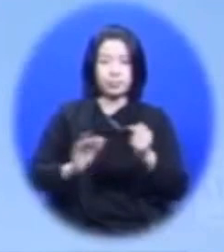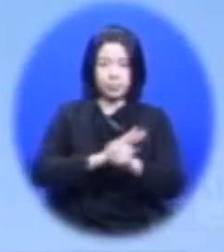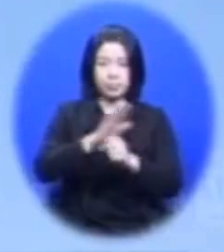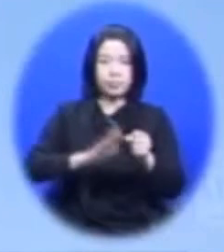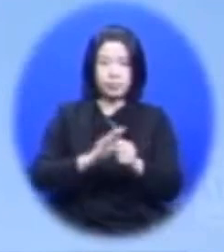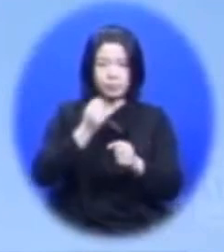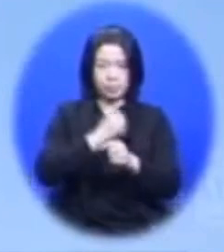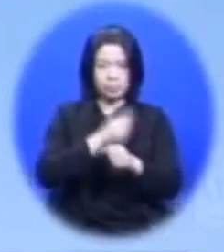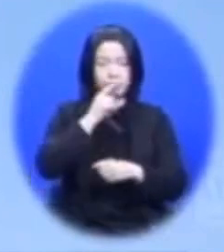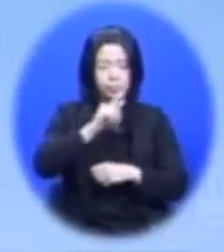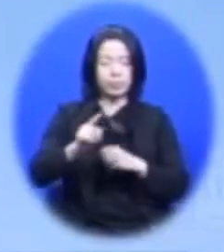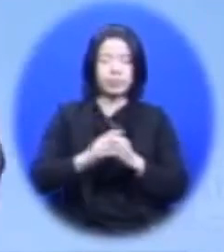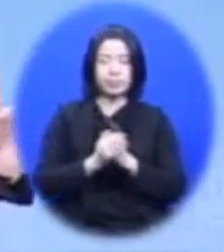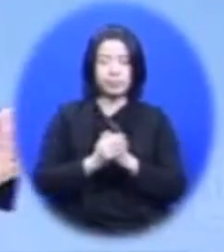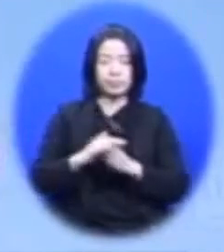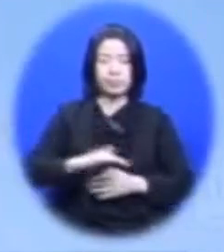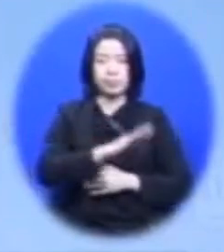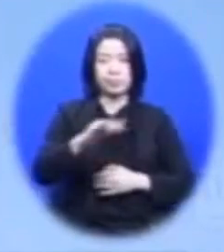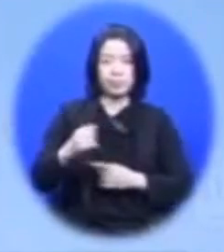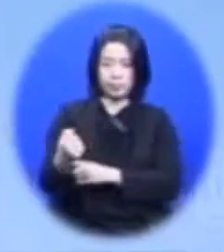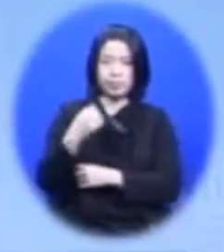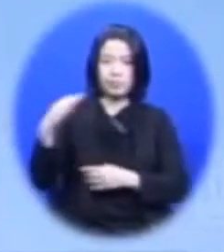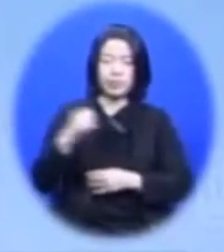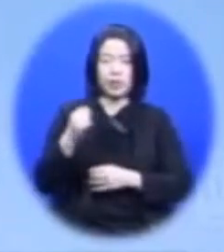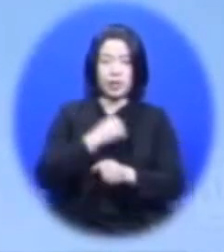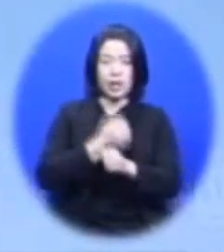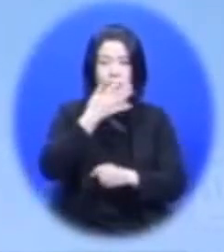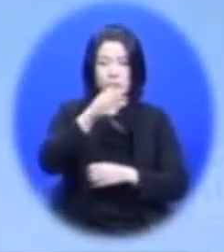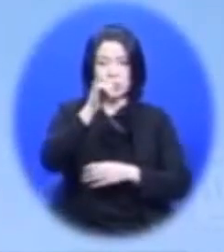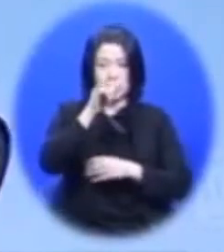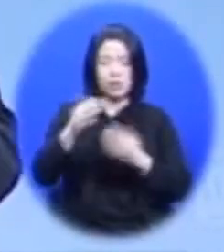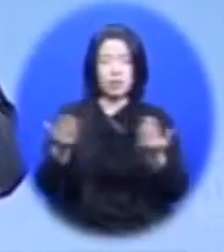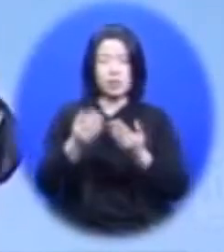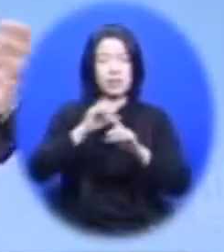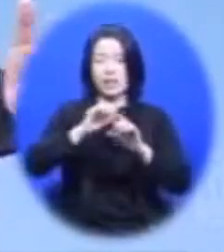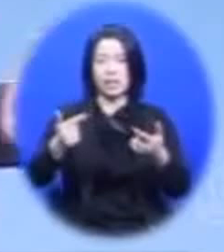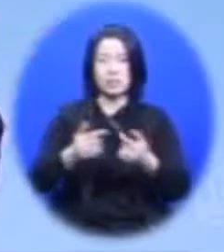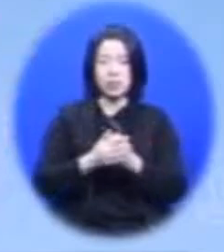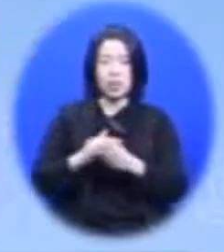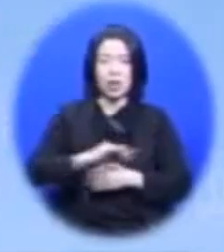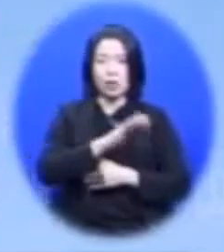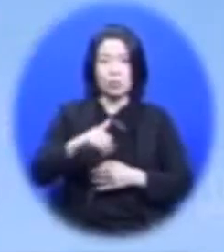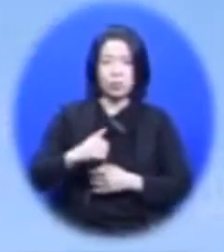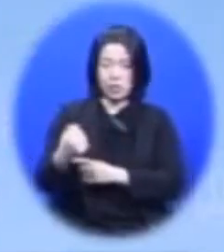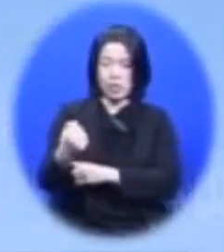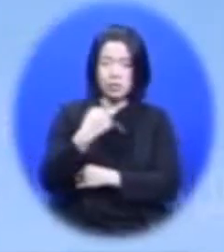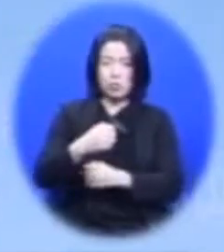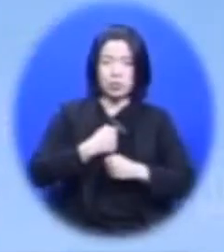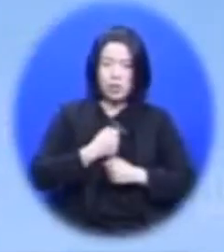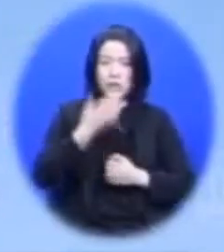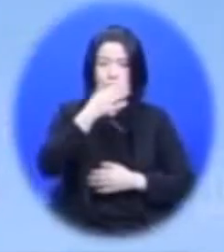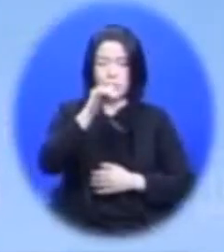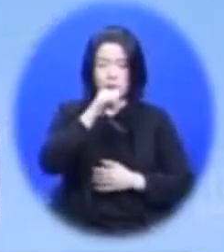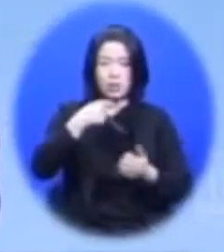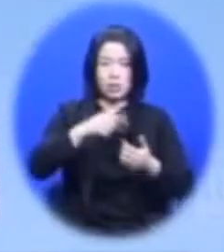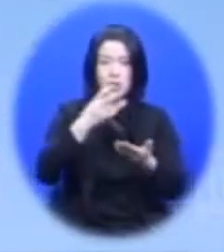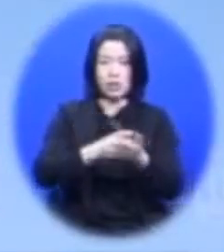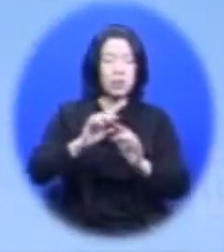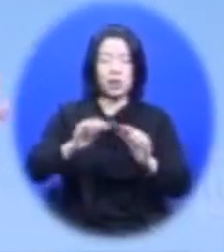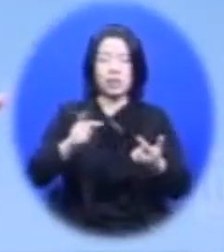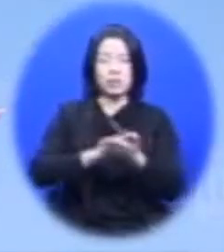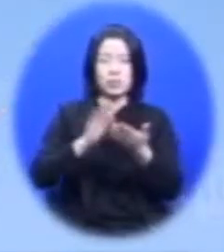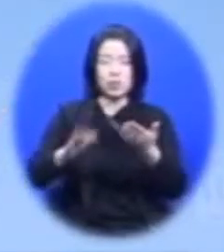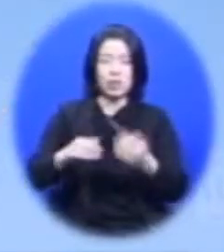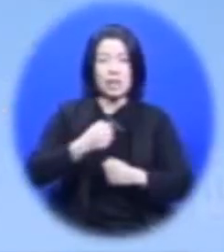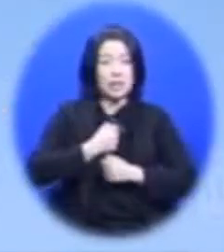사랑하라. 우리 힘으로 할 수 있는 일이 아닙니다. 우리 힘으로 지킬 수 있는 계명이 아닙니다. 지킬